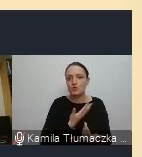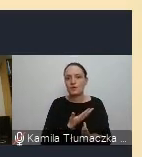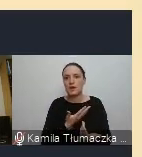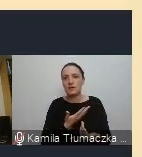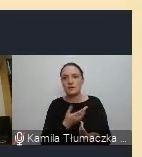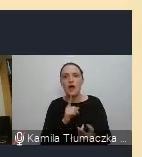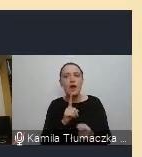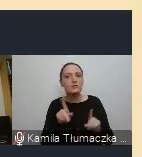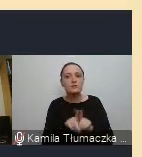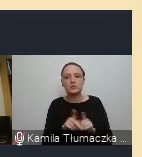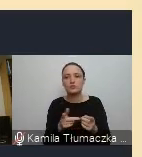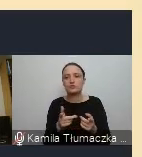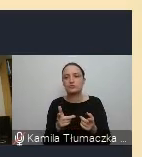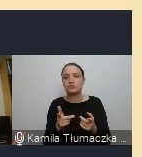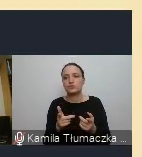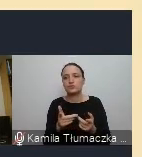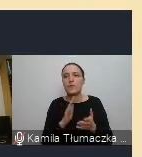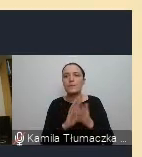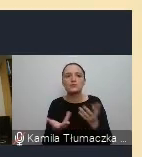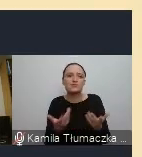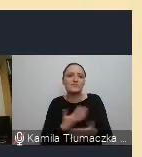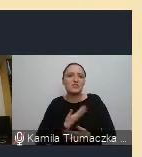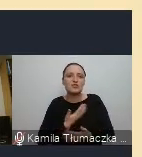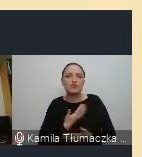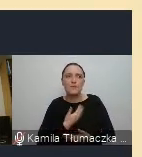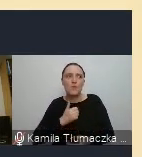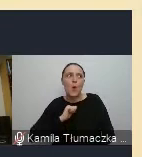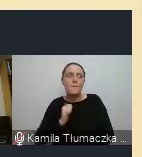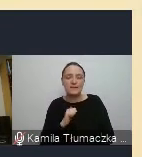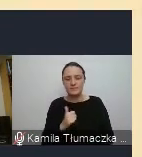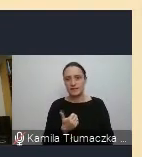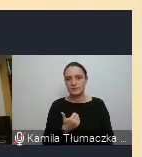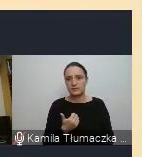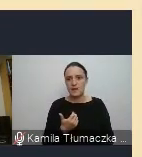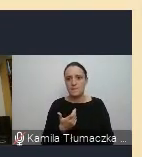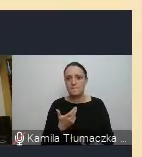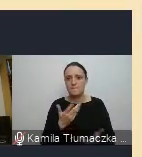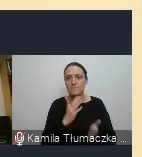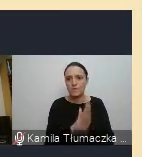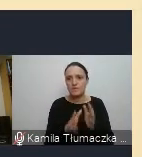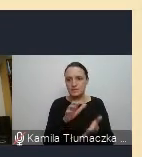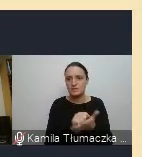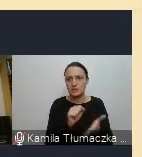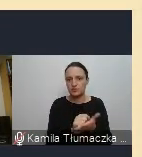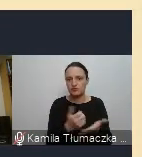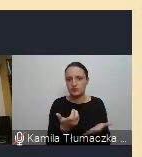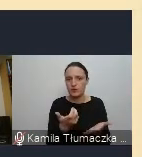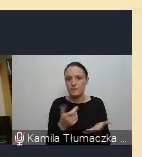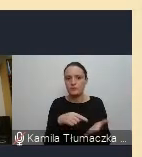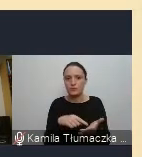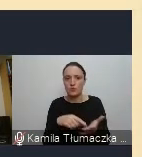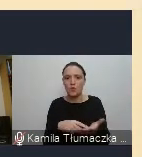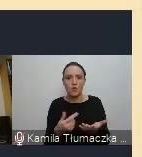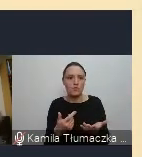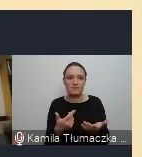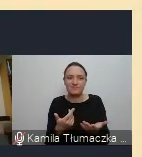ale również ze względów takich, że po prostu nie czułam się kompetentna w prowadzeniu tego typu zajęć. Nie miałam